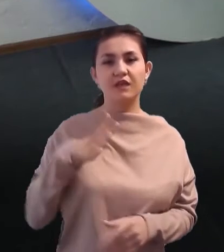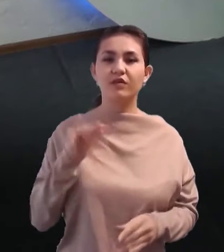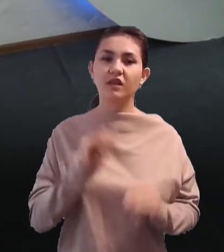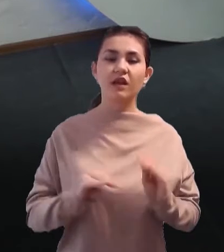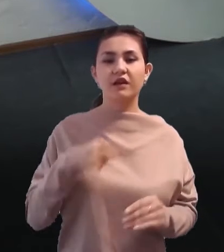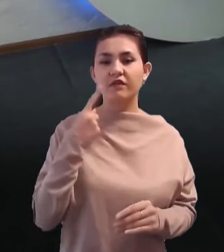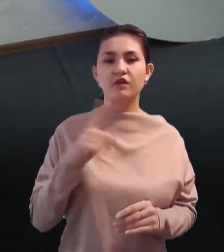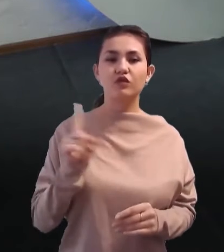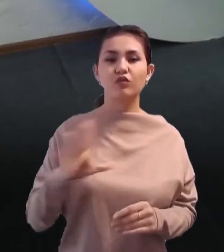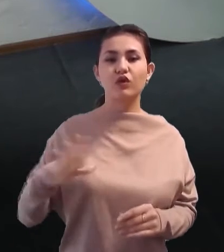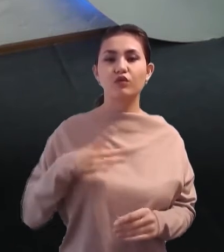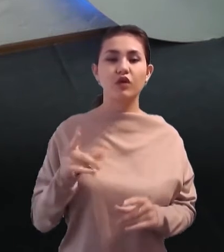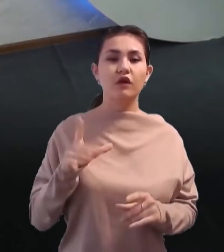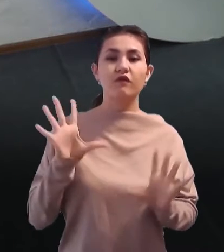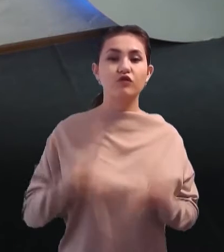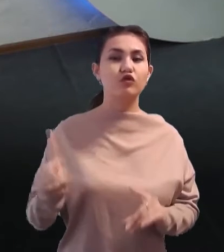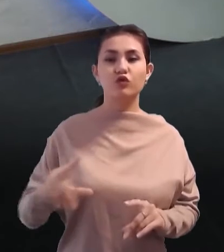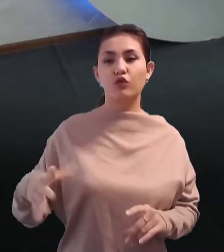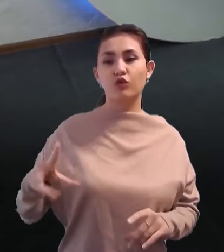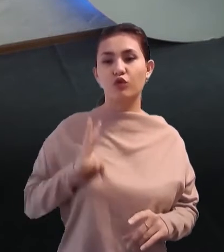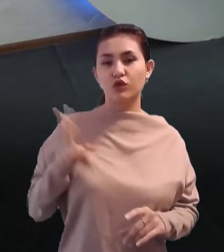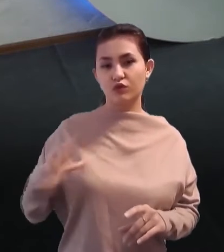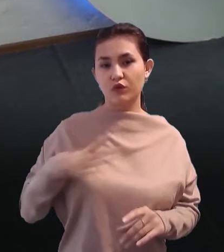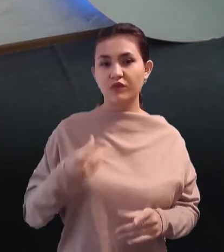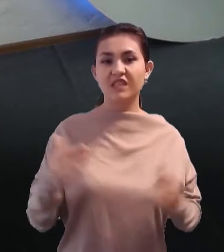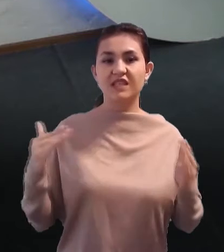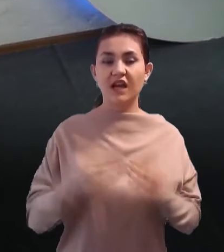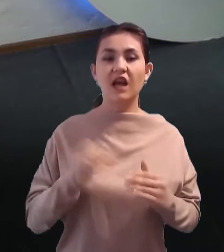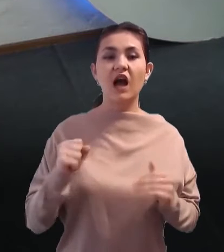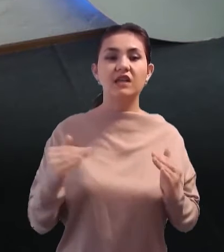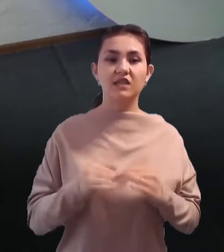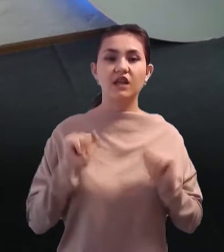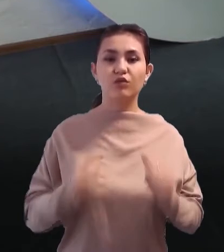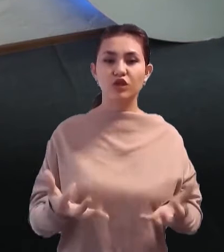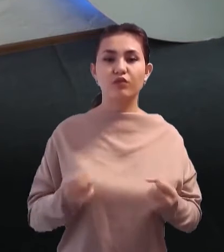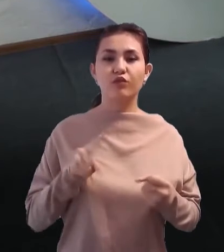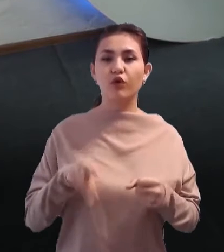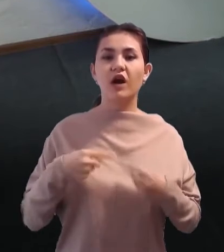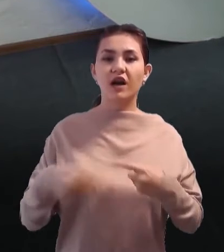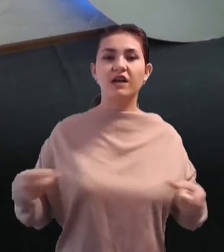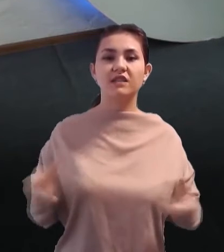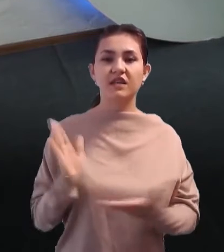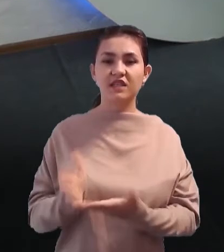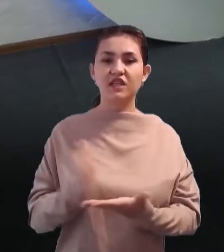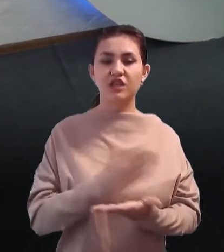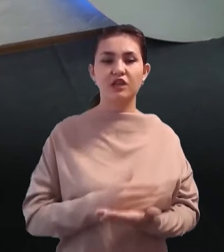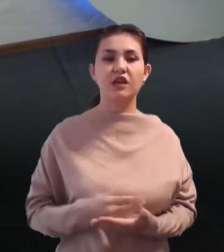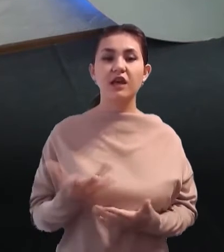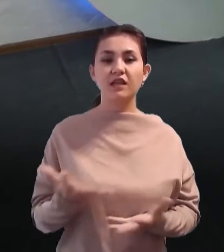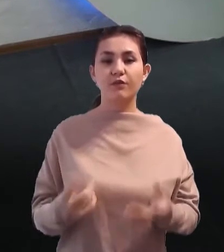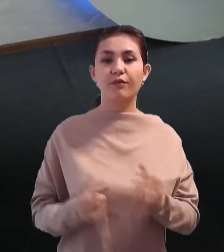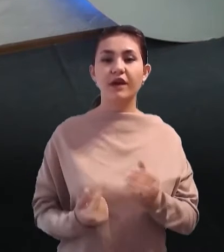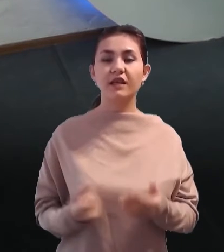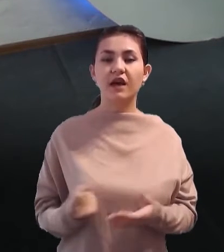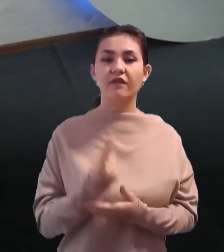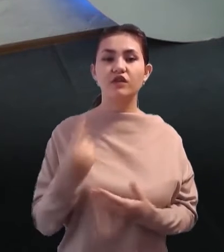быть. Там все, что хочет, могло быть, потому что это здание. А здание можно использовать по разным назначениям. То есть, если появится,